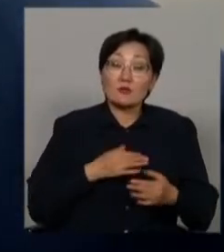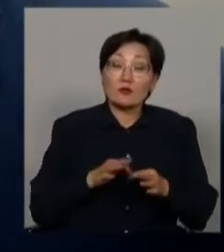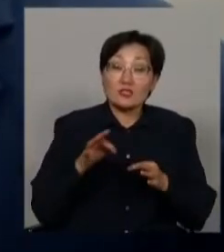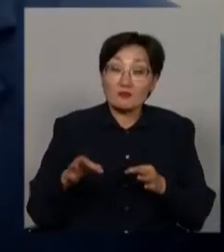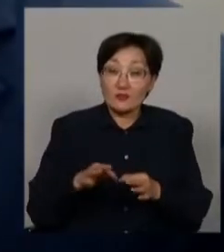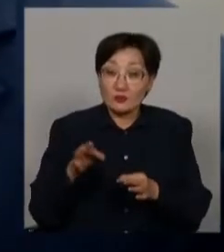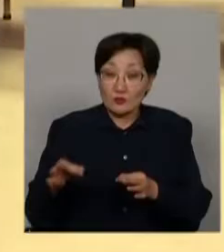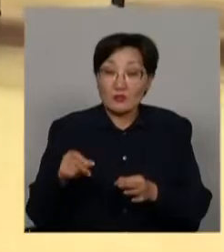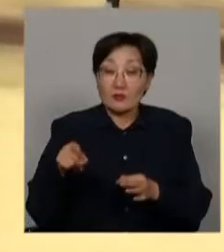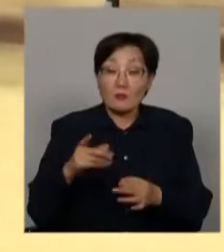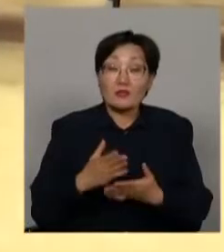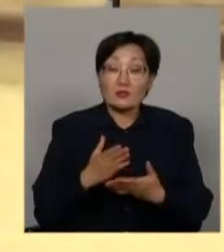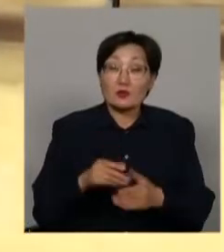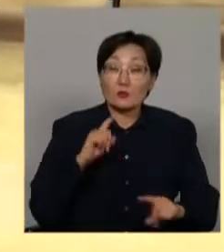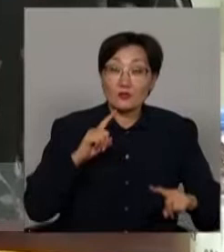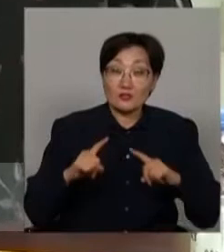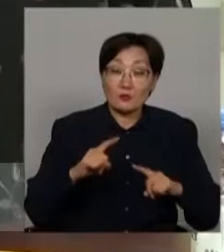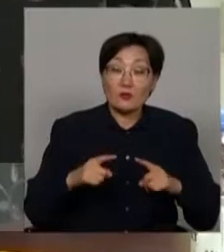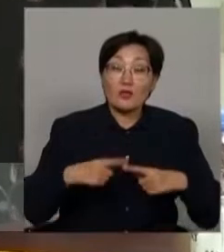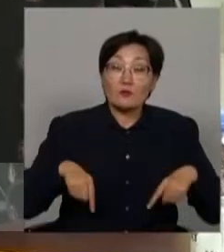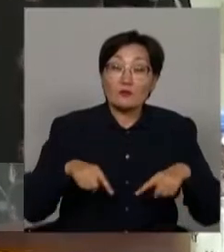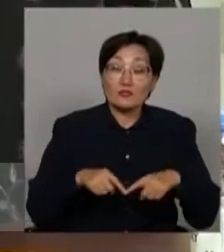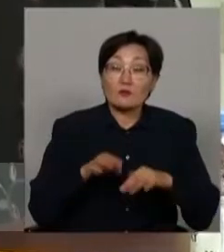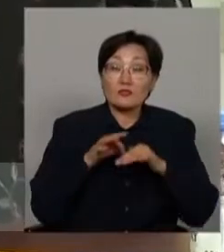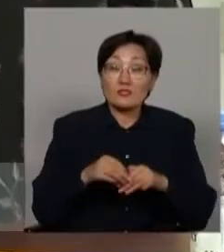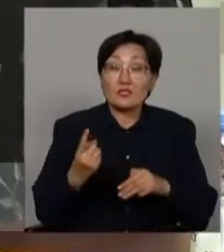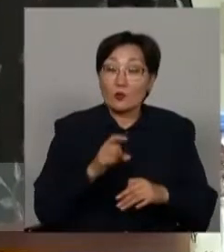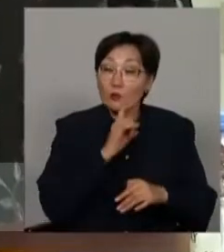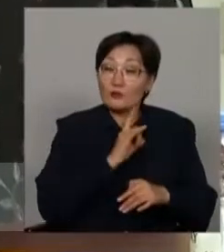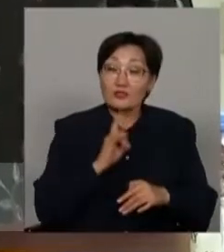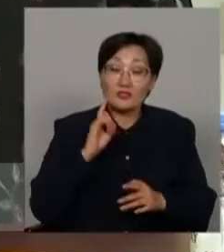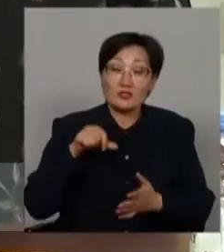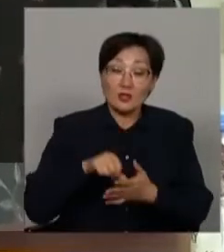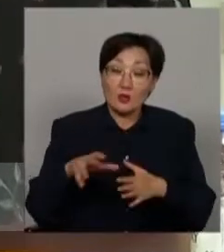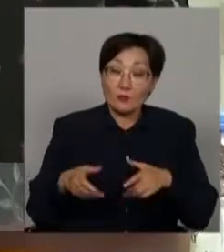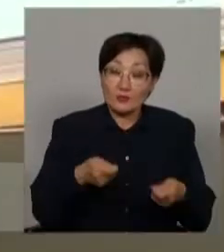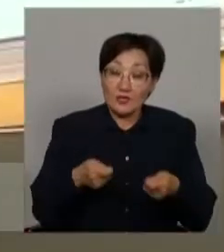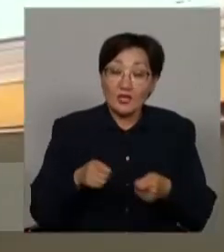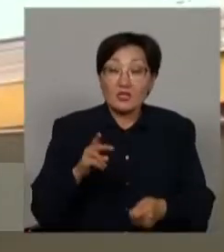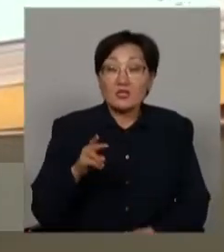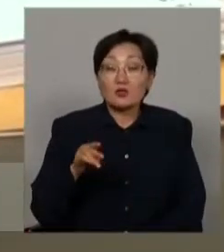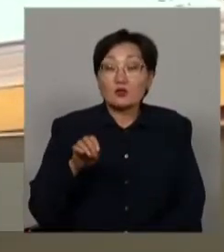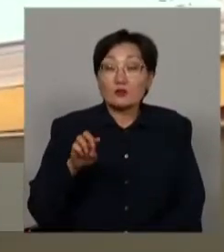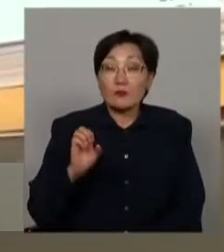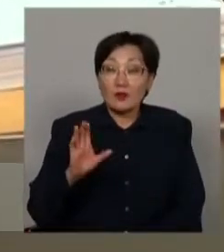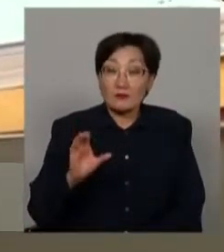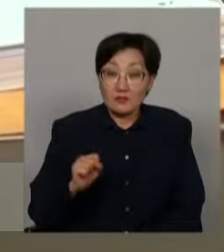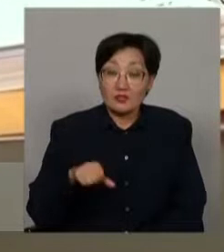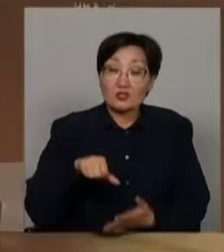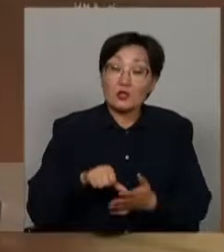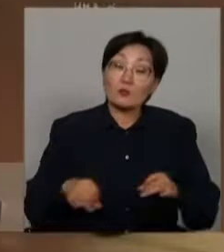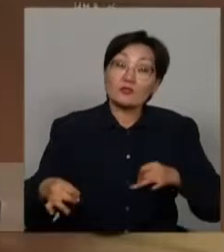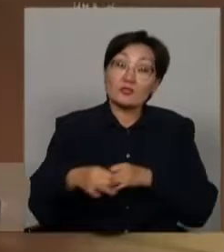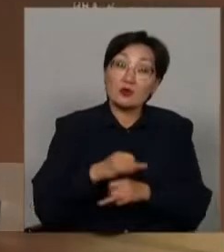там работают. Заседание оргкомитета прошло и в штабе еще одной женщины, кандидата в президенты Салтанат Турсунбековой. Участники